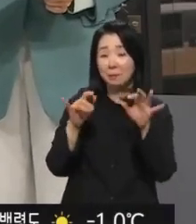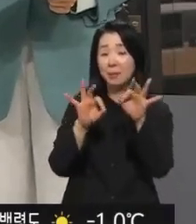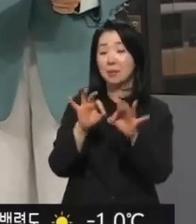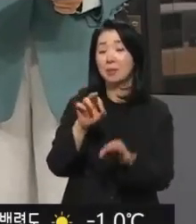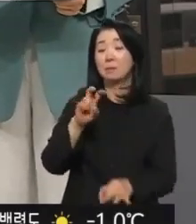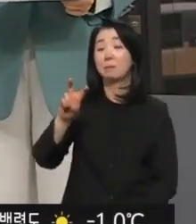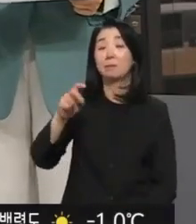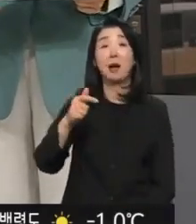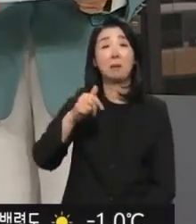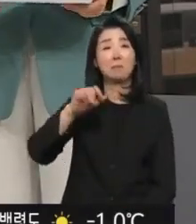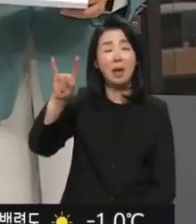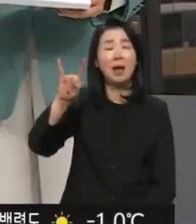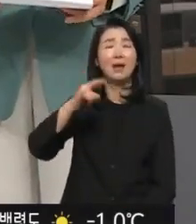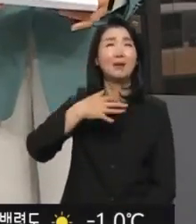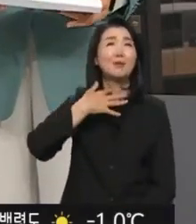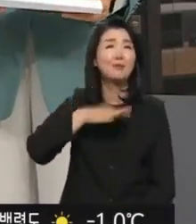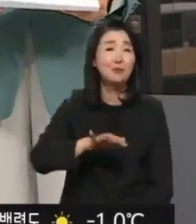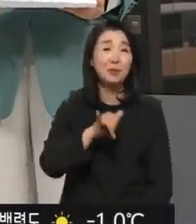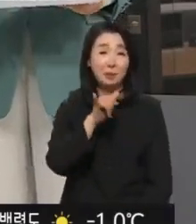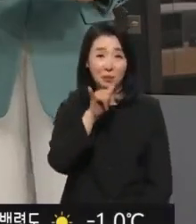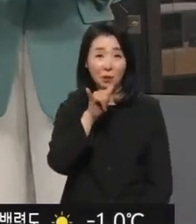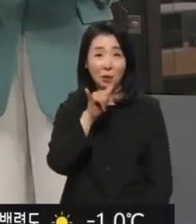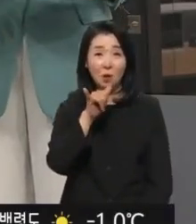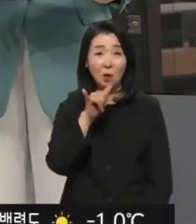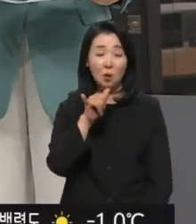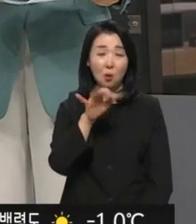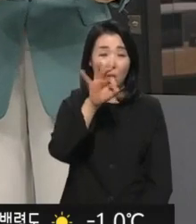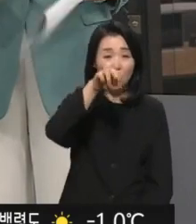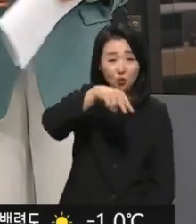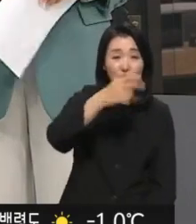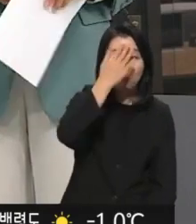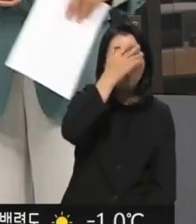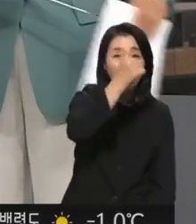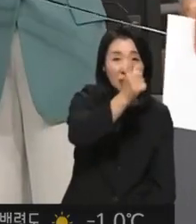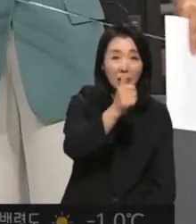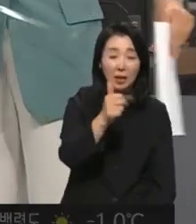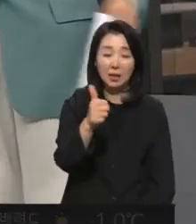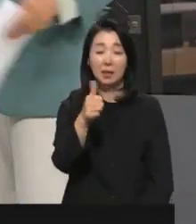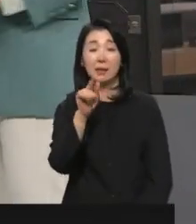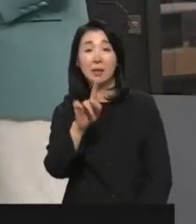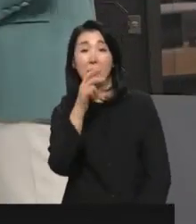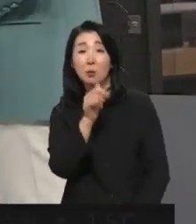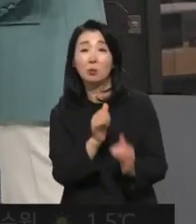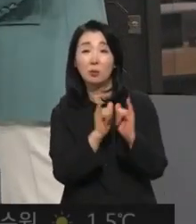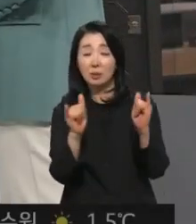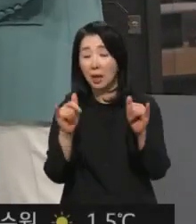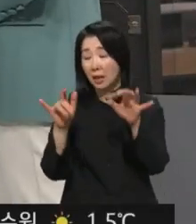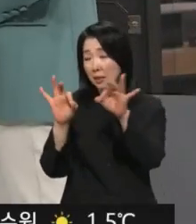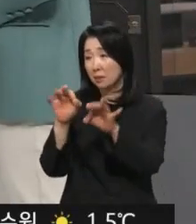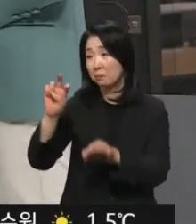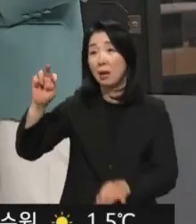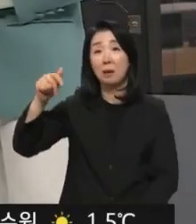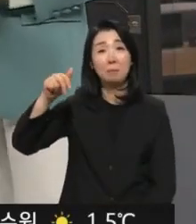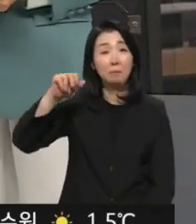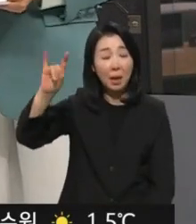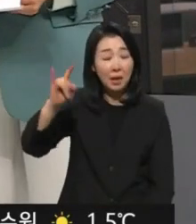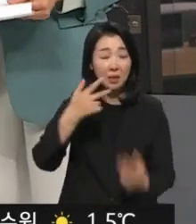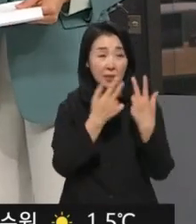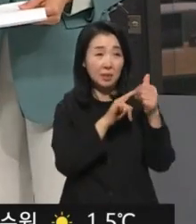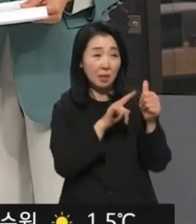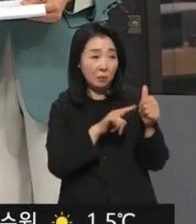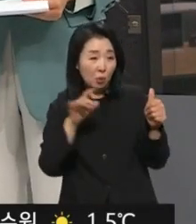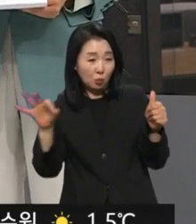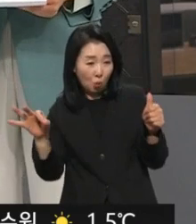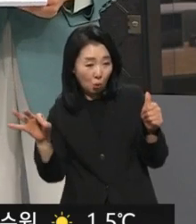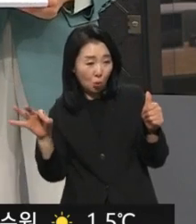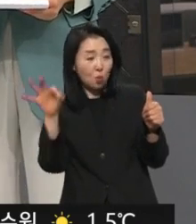이를 부인하고 있기 때문입니다. 유동규 전 본부장과 남욱 변호사는 김만배 씨가 이 대표 측에 지분의